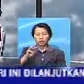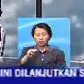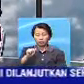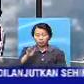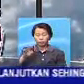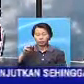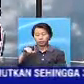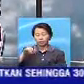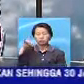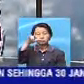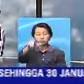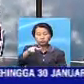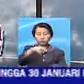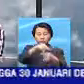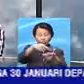ke destinasi tersebut.